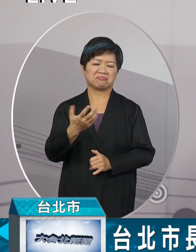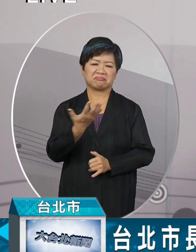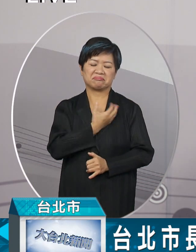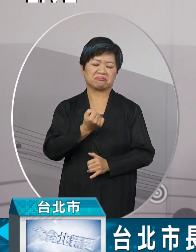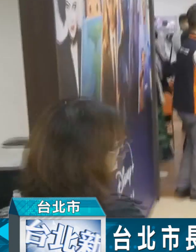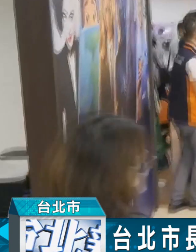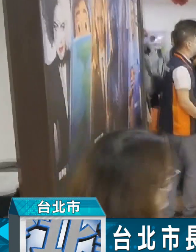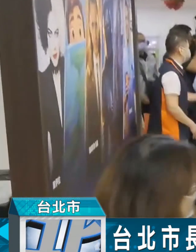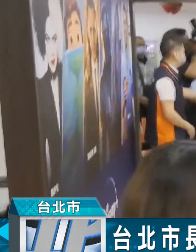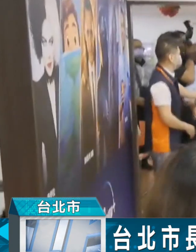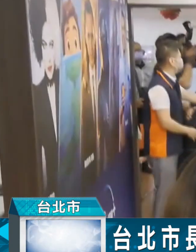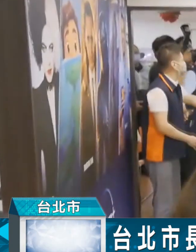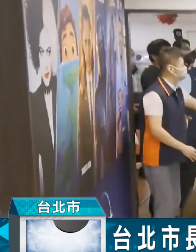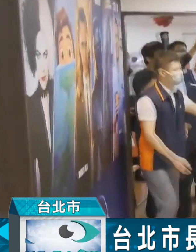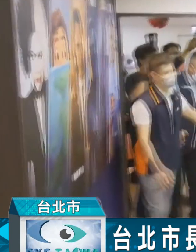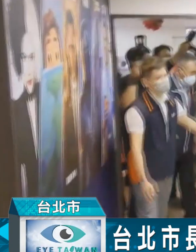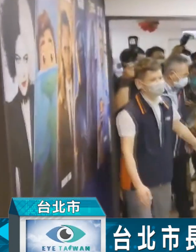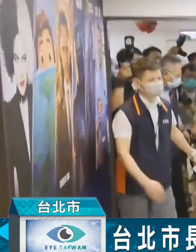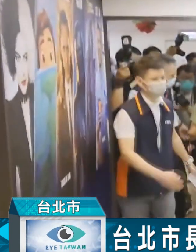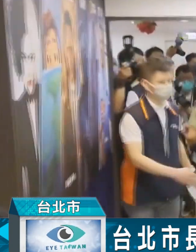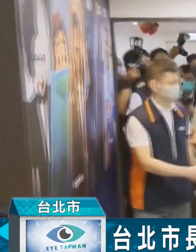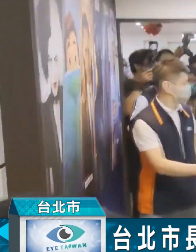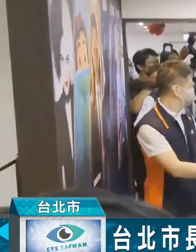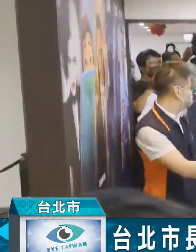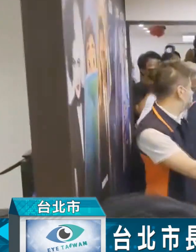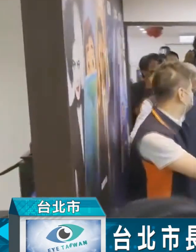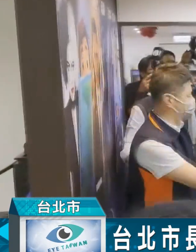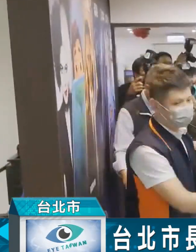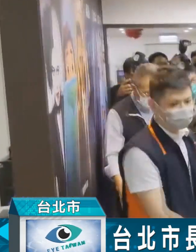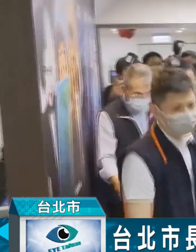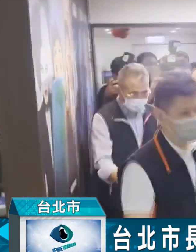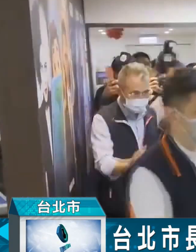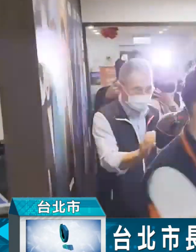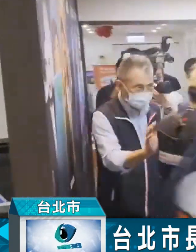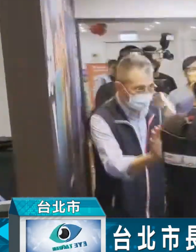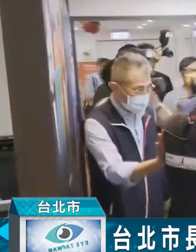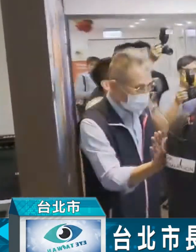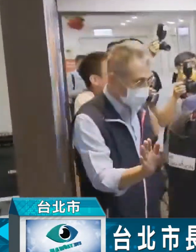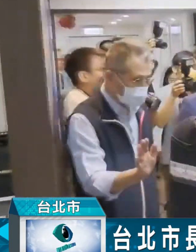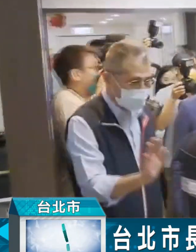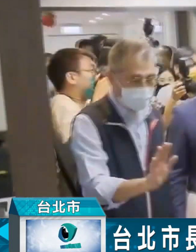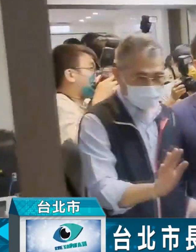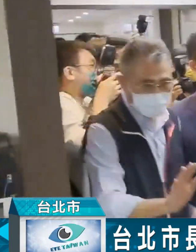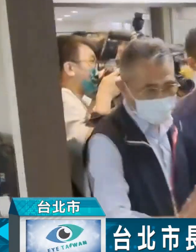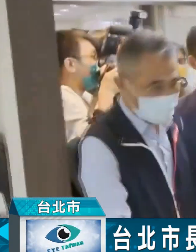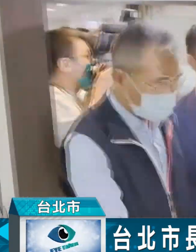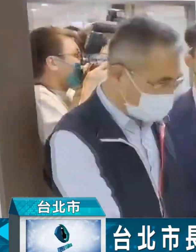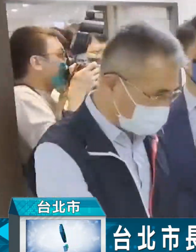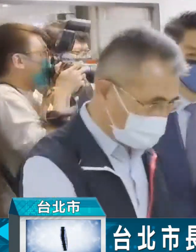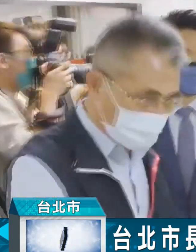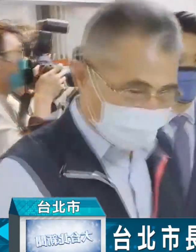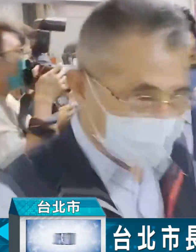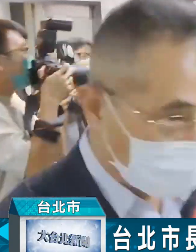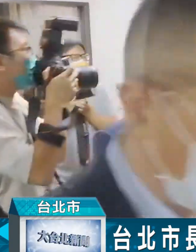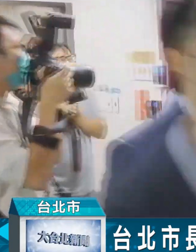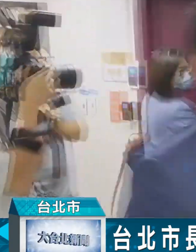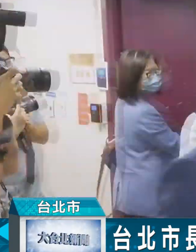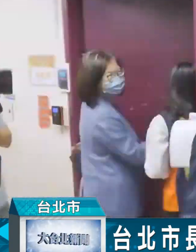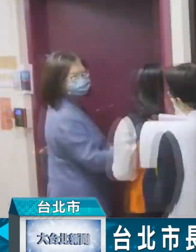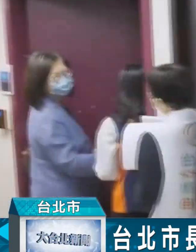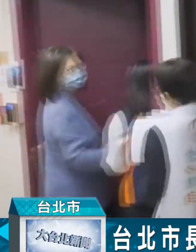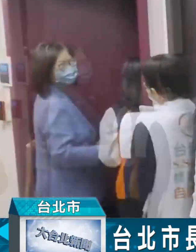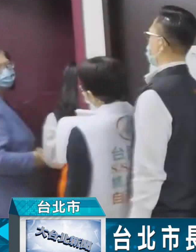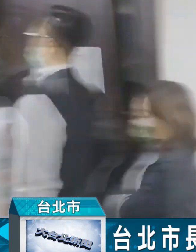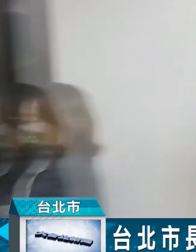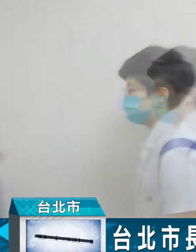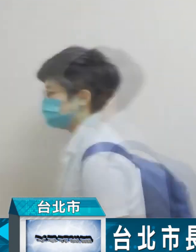个情况。 最后上场的蒋万安批评过去8年台北丢掉光荣自信，强调自己有决心可以打造联能效率的